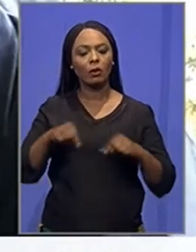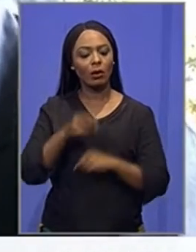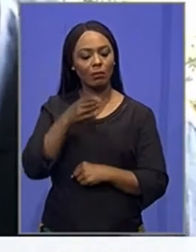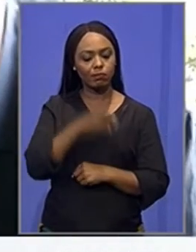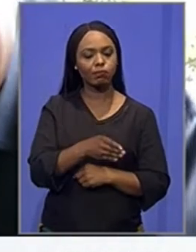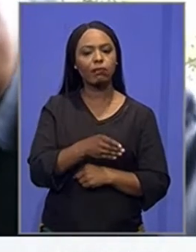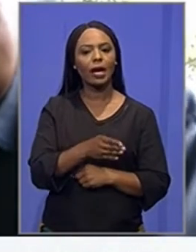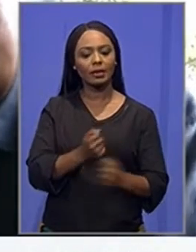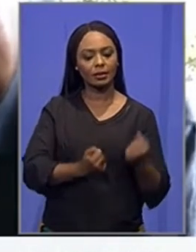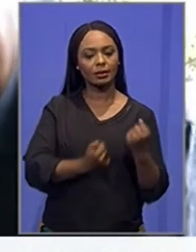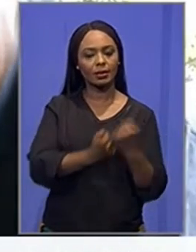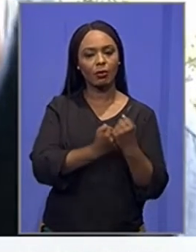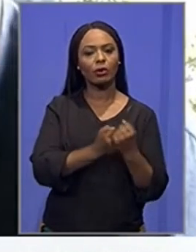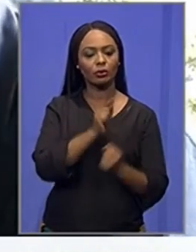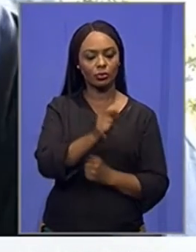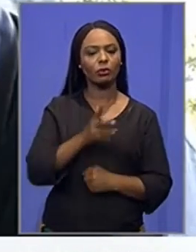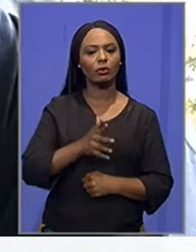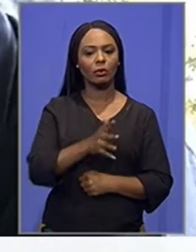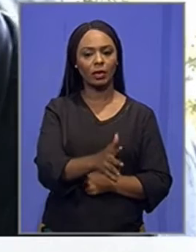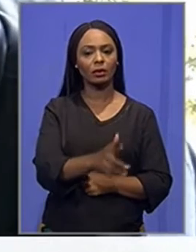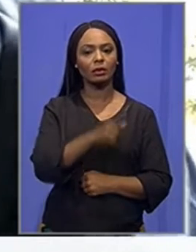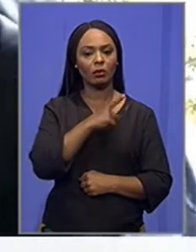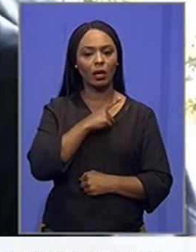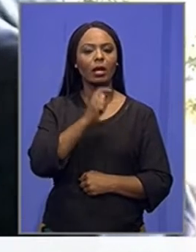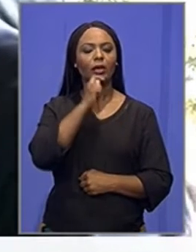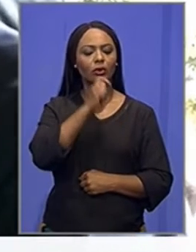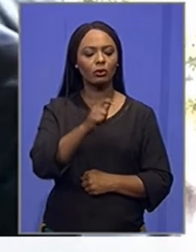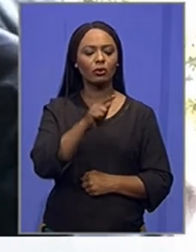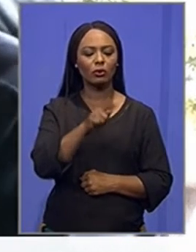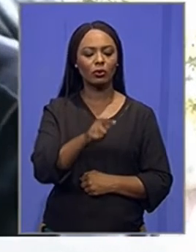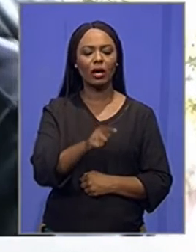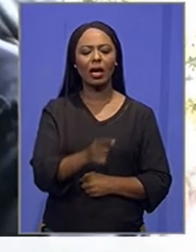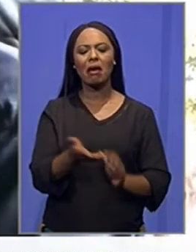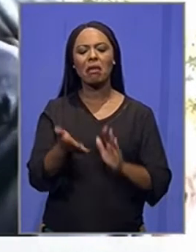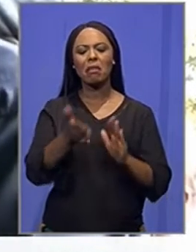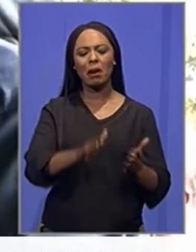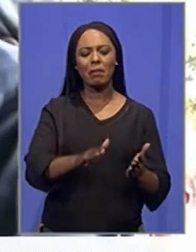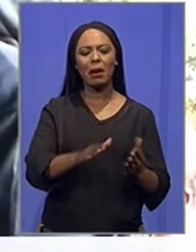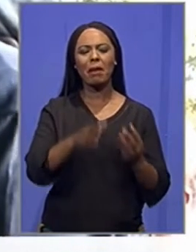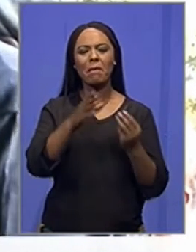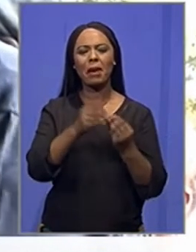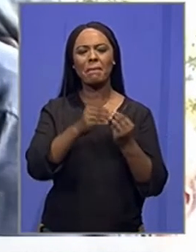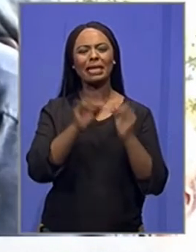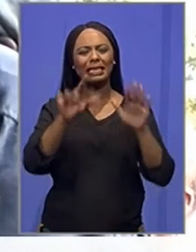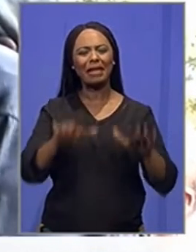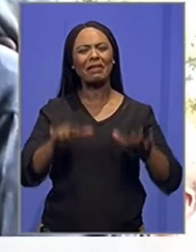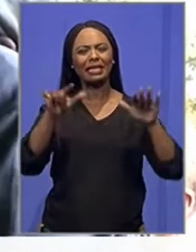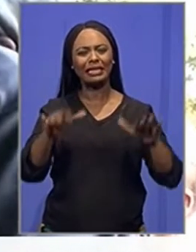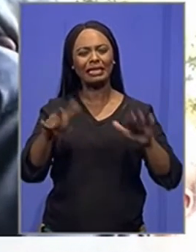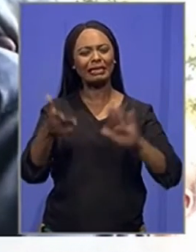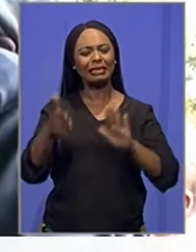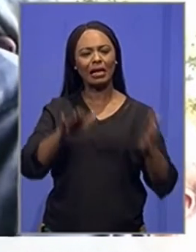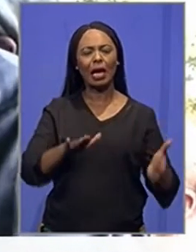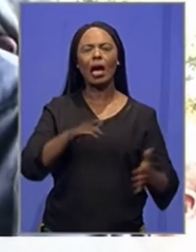tiro e masisi tiro e ntseng ya re bala casualties in